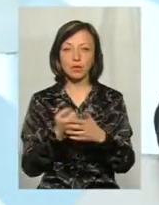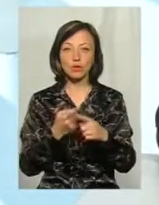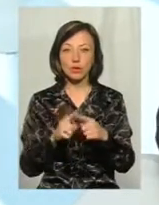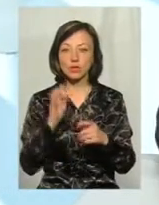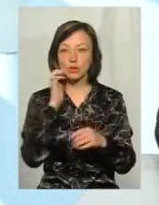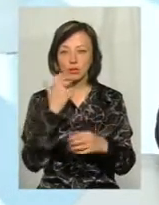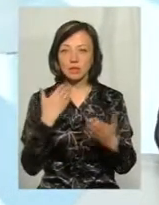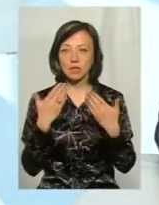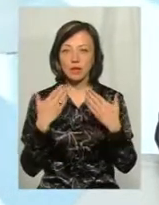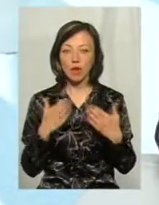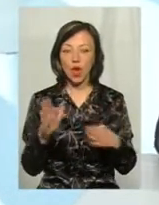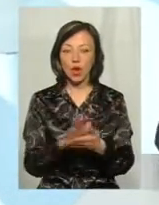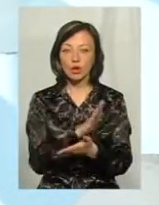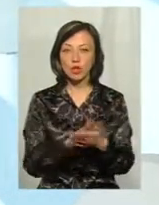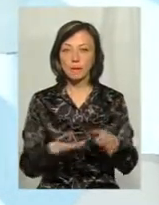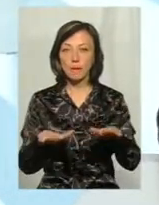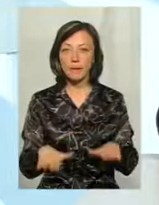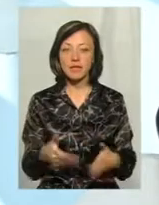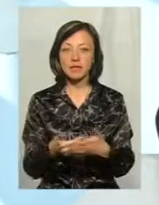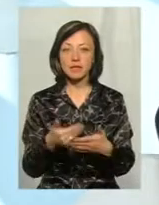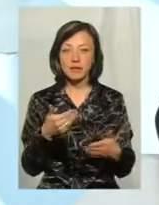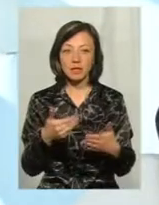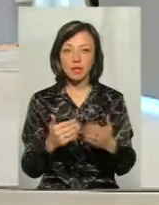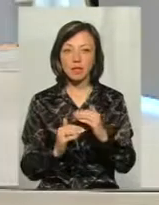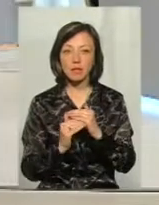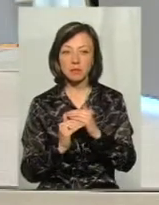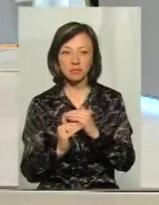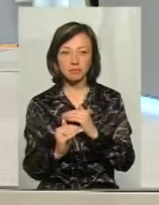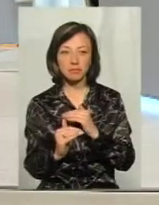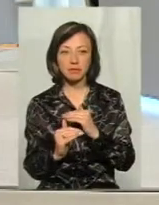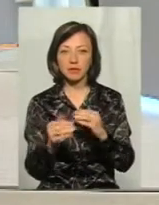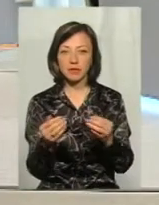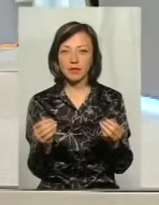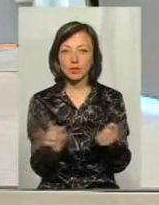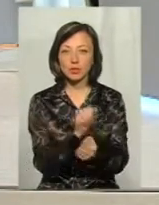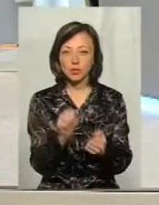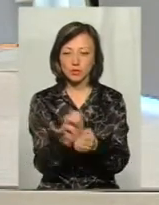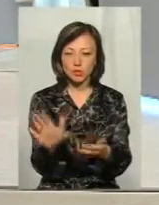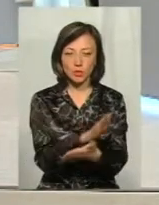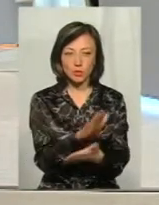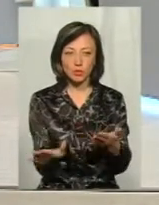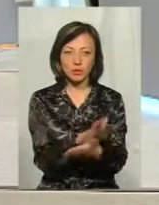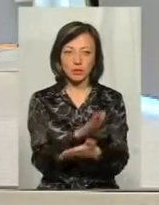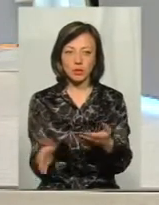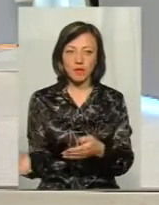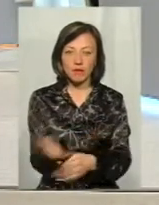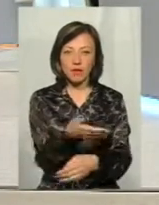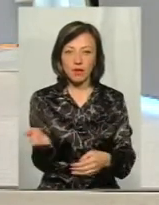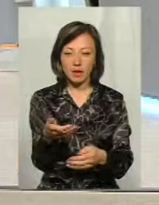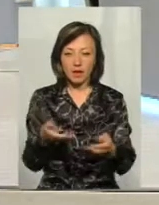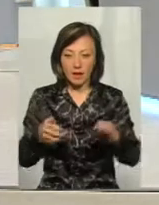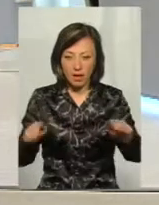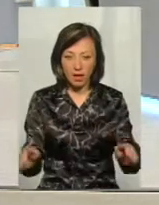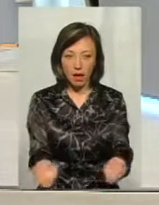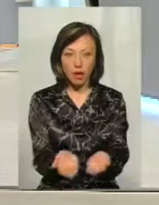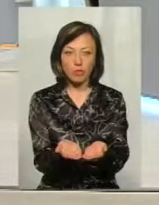серйозно ставитись, розчистити місце від підстилки, так називаємо, яка може легко загорітися. Вигребти, значить, невеличку таку